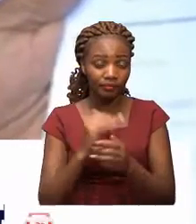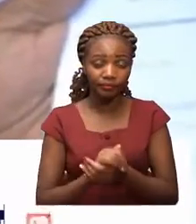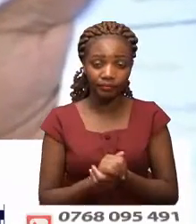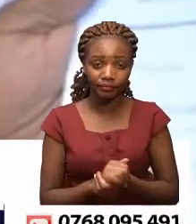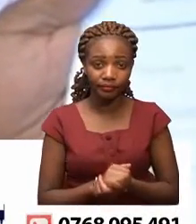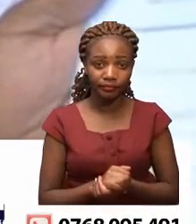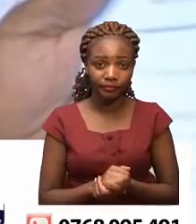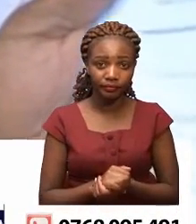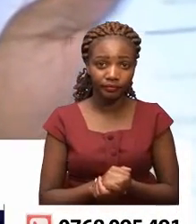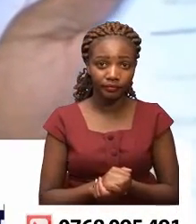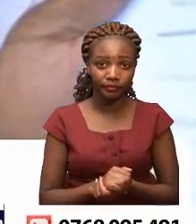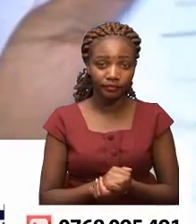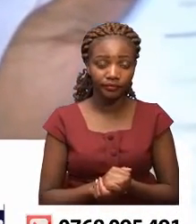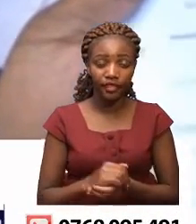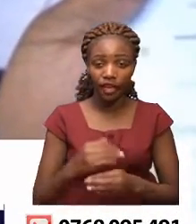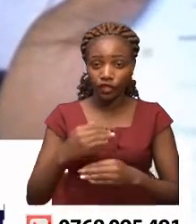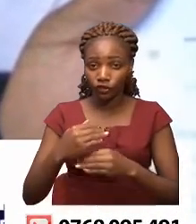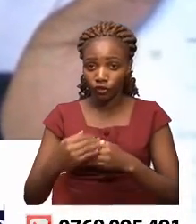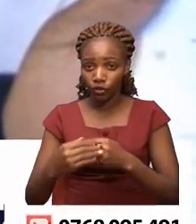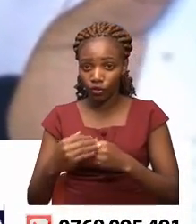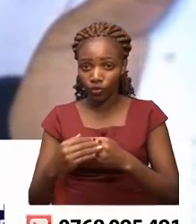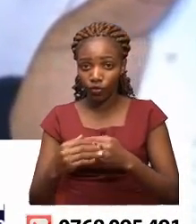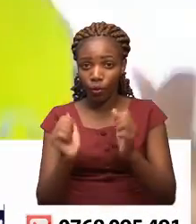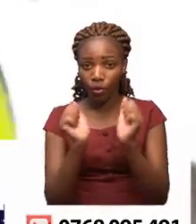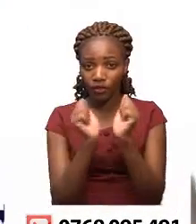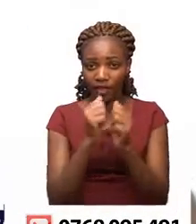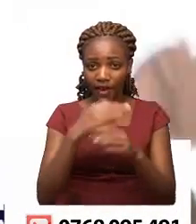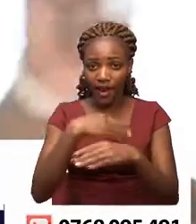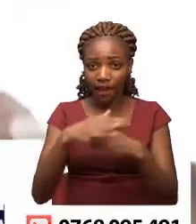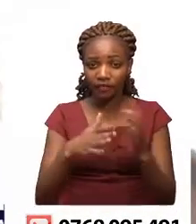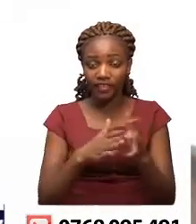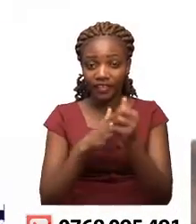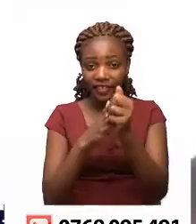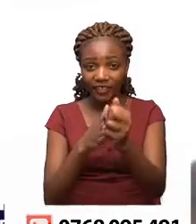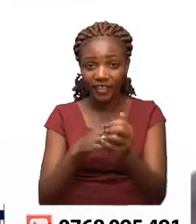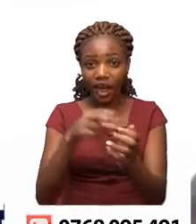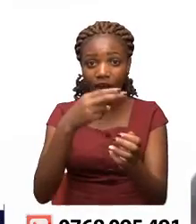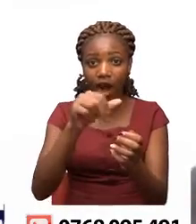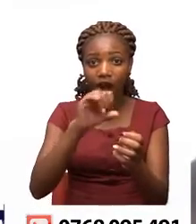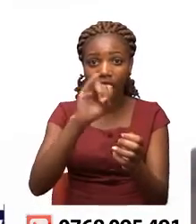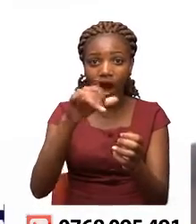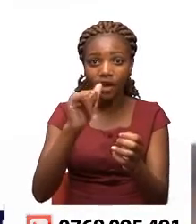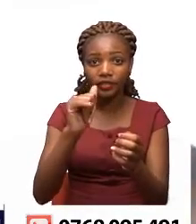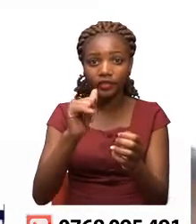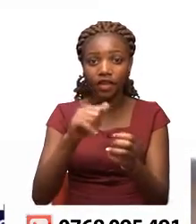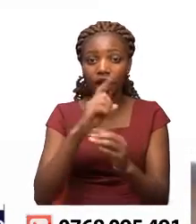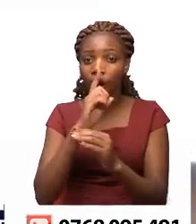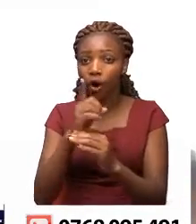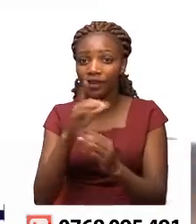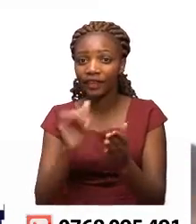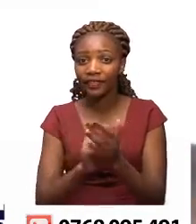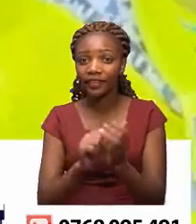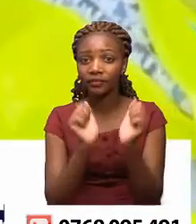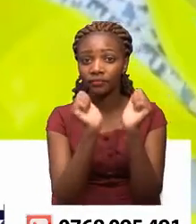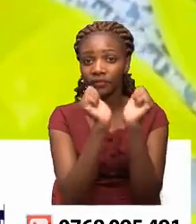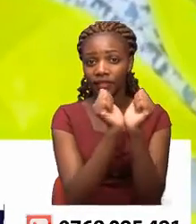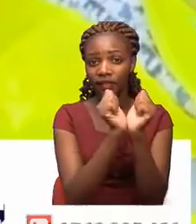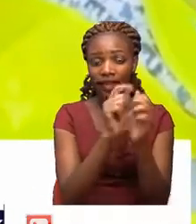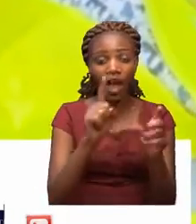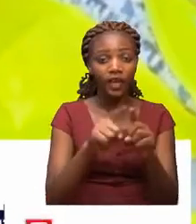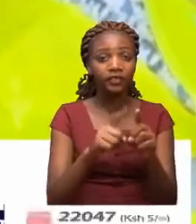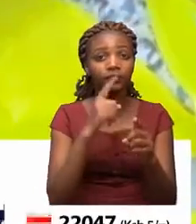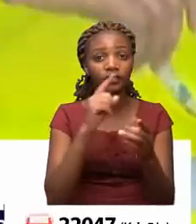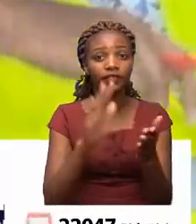bila sonko alamat baada kong wa mash nordin haji kuat kada kema ku